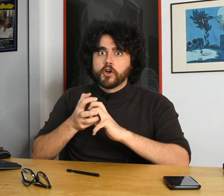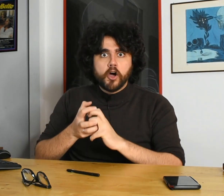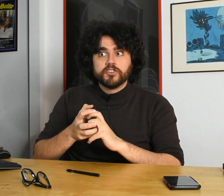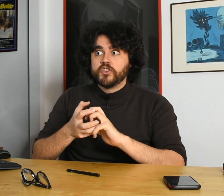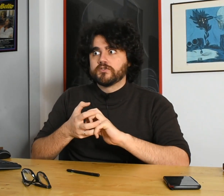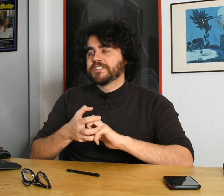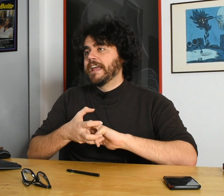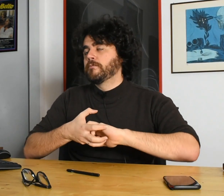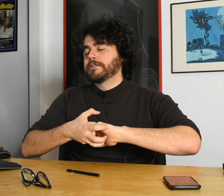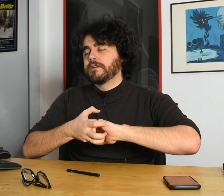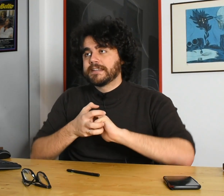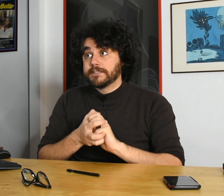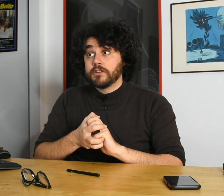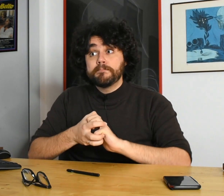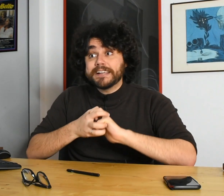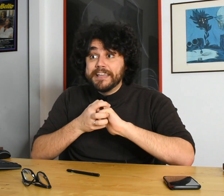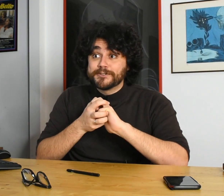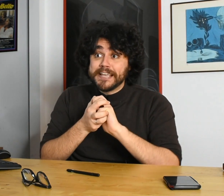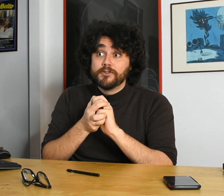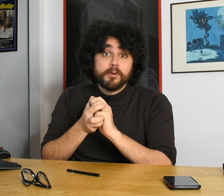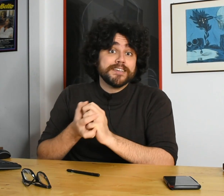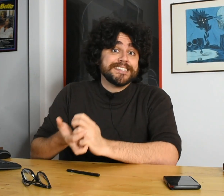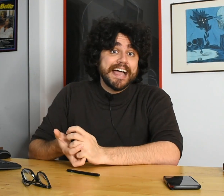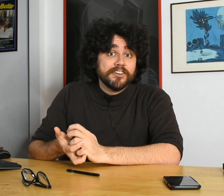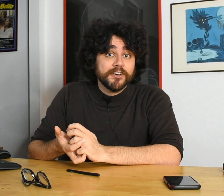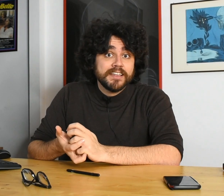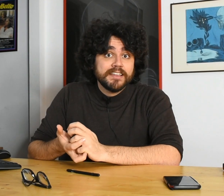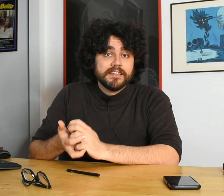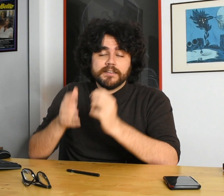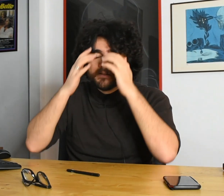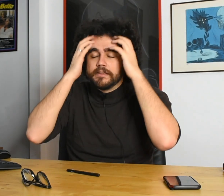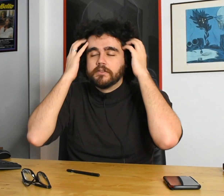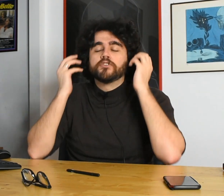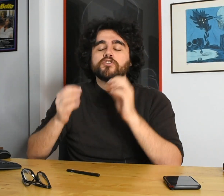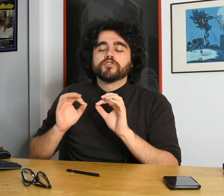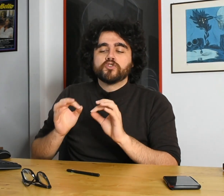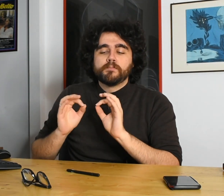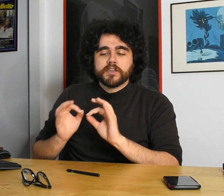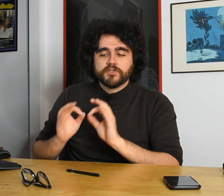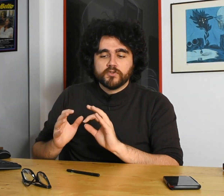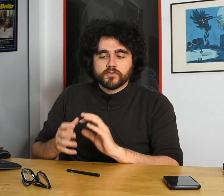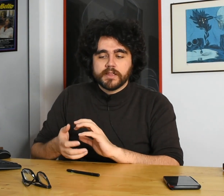questo che ancora oggi non sanno prendere una direzione, perché non sanno un po' chi sanno,